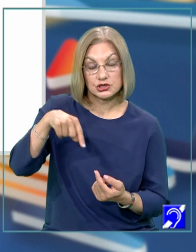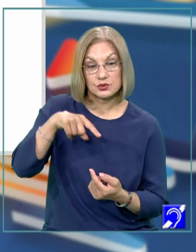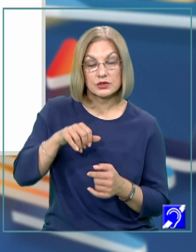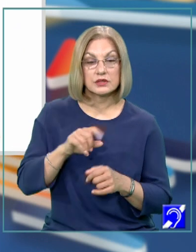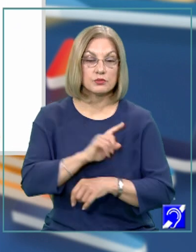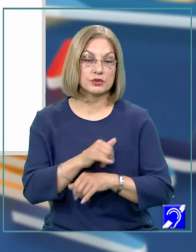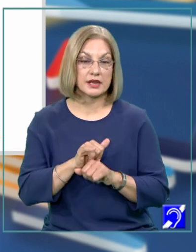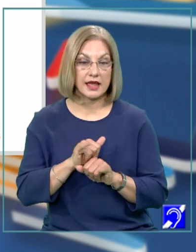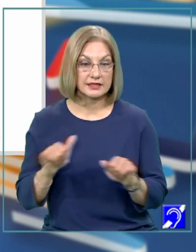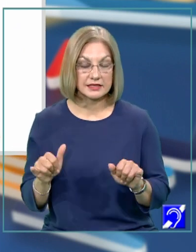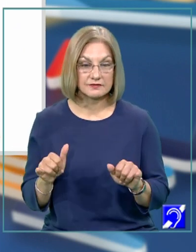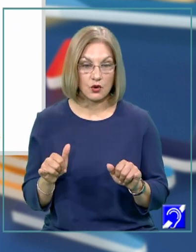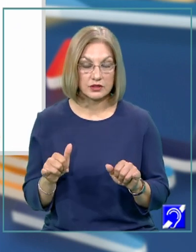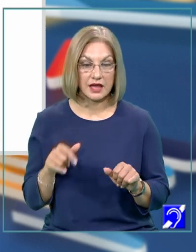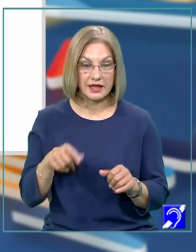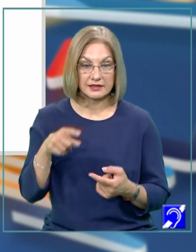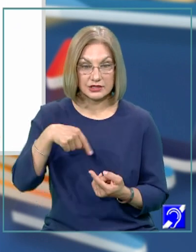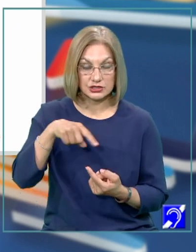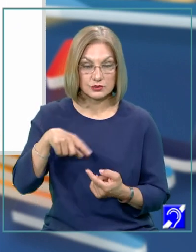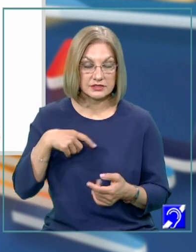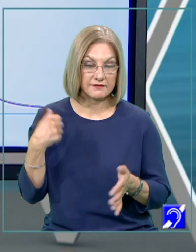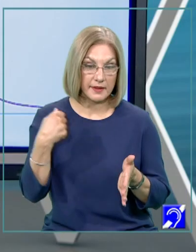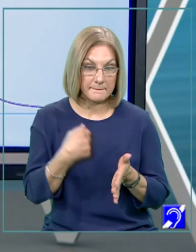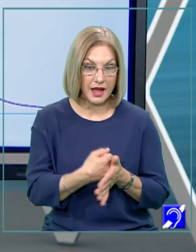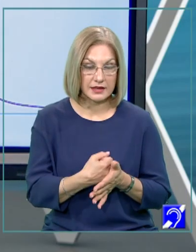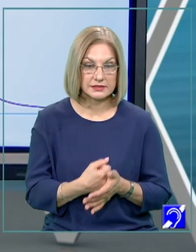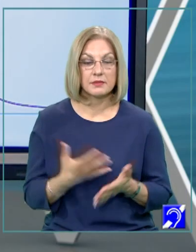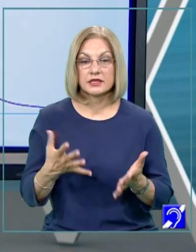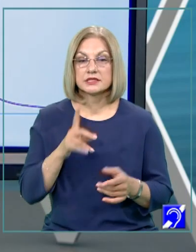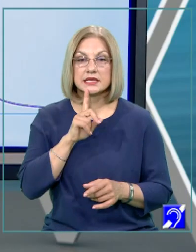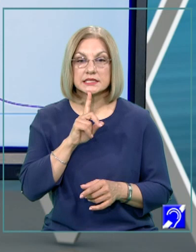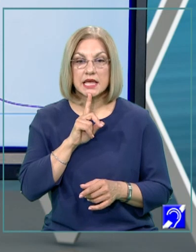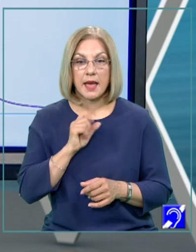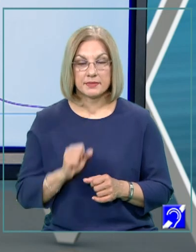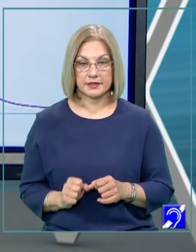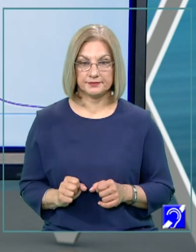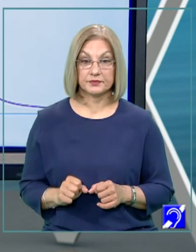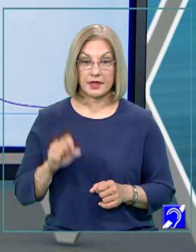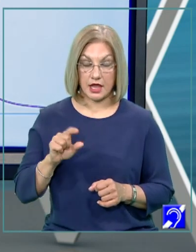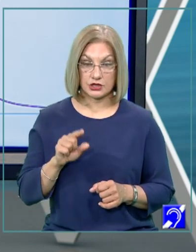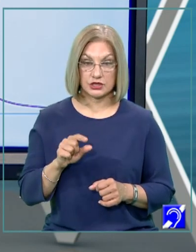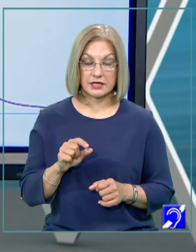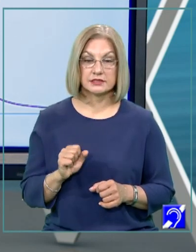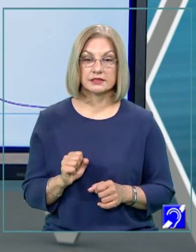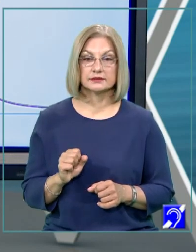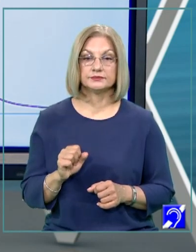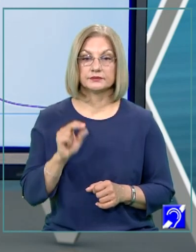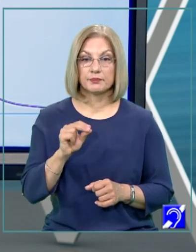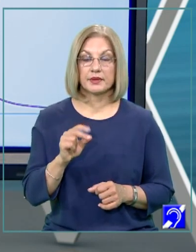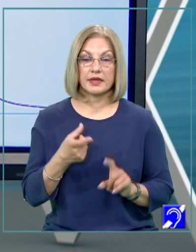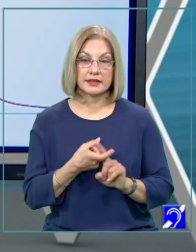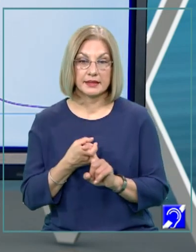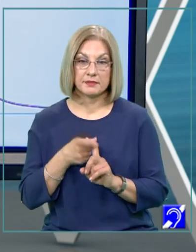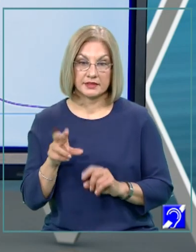dezvoltată în circuitul exterior să fie maximă Asta înseamnă această funcție care depinde de r